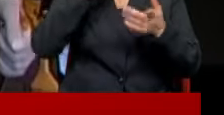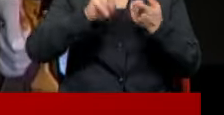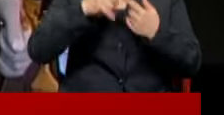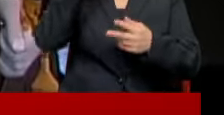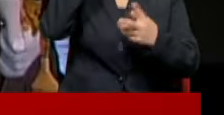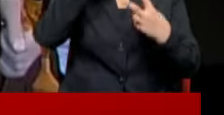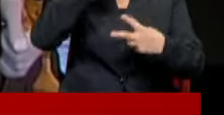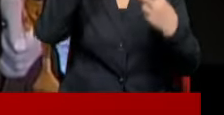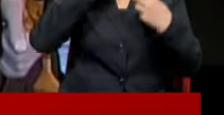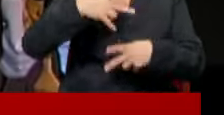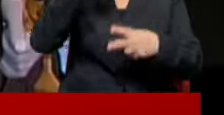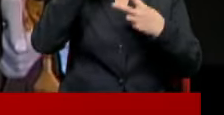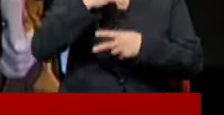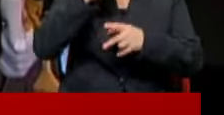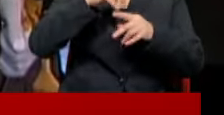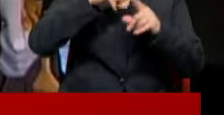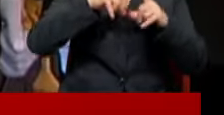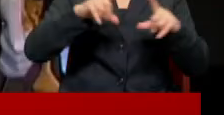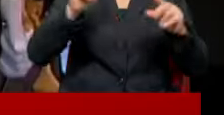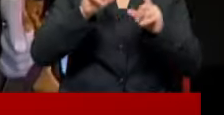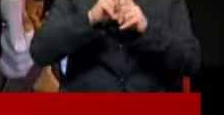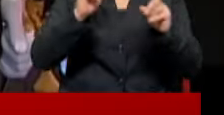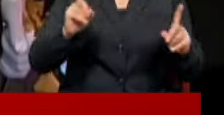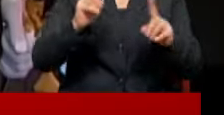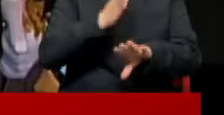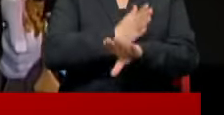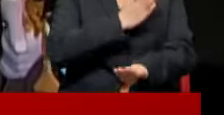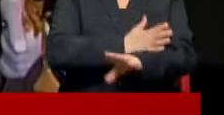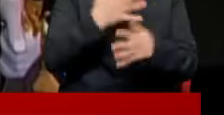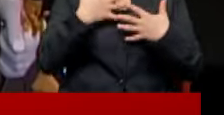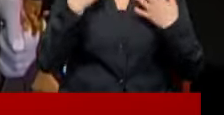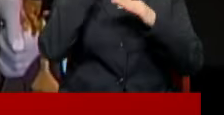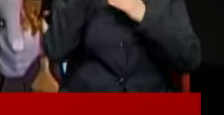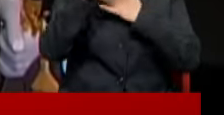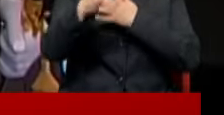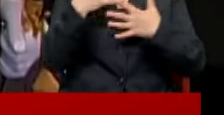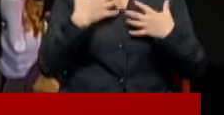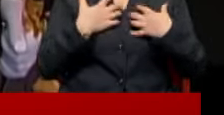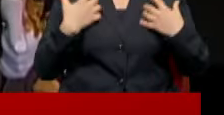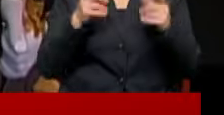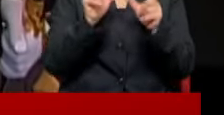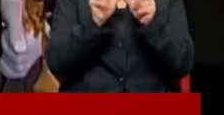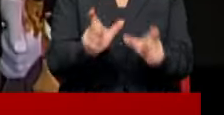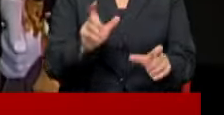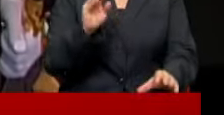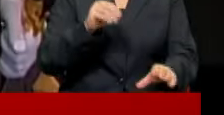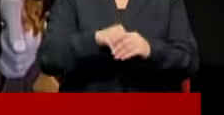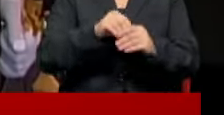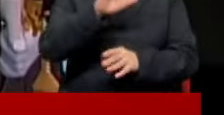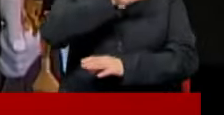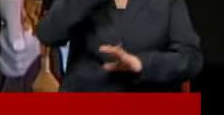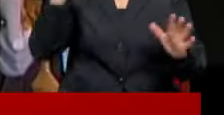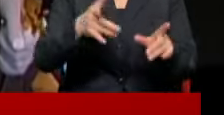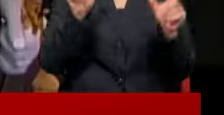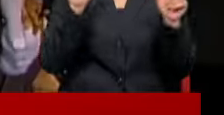gözyaşıyla çizilmek istendiği bir dönemde vatanımızın bekasını, milletimizin güvenliğini korumak için her